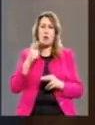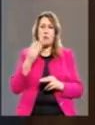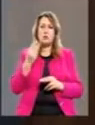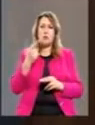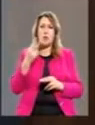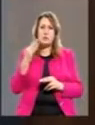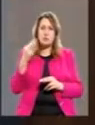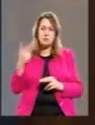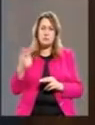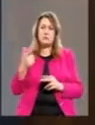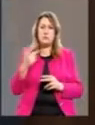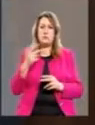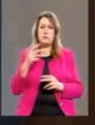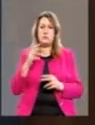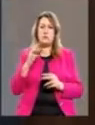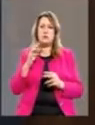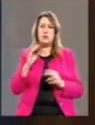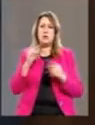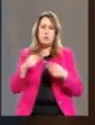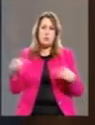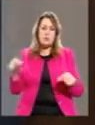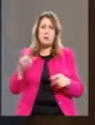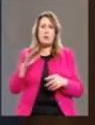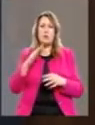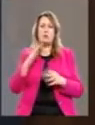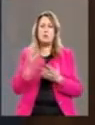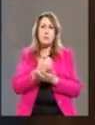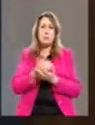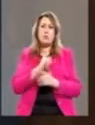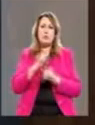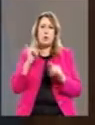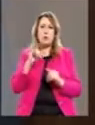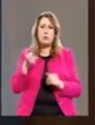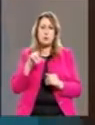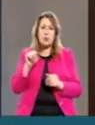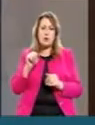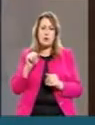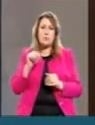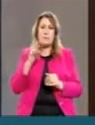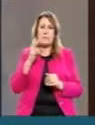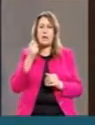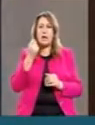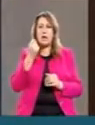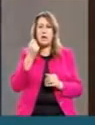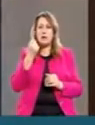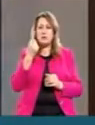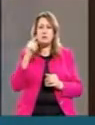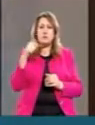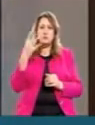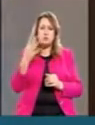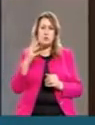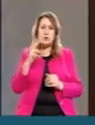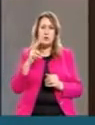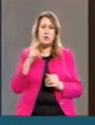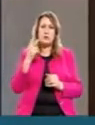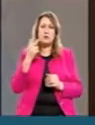Холдинг, Сархавтопром, ДЭП и другие. Увеличены добычи руды золотосодержащей на 11,4%, производство